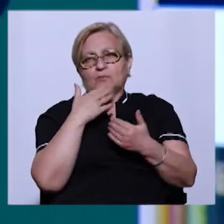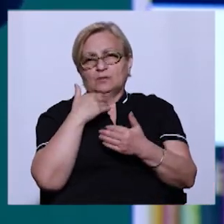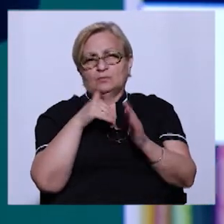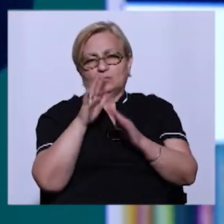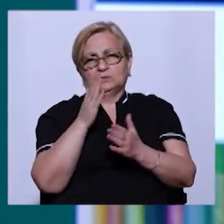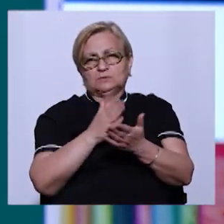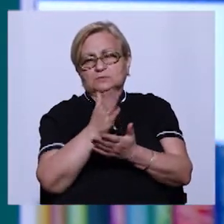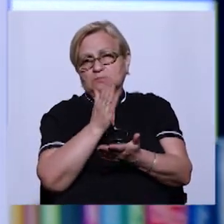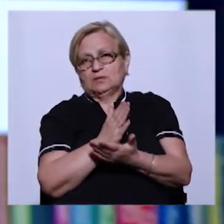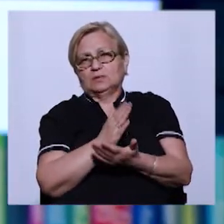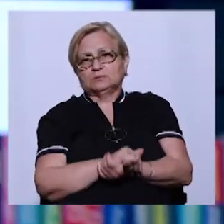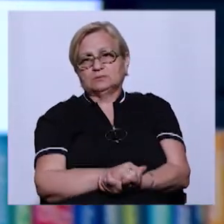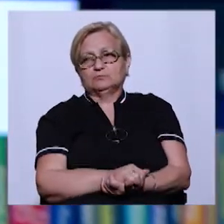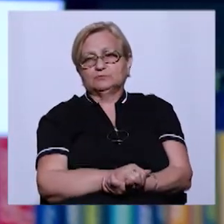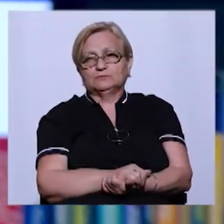მიუკეთესი